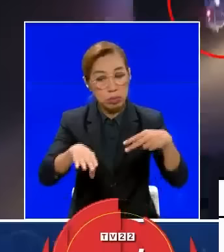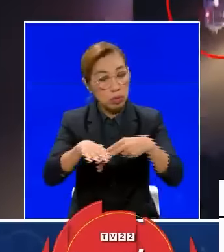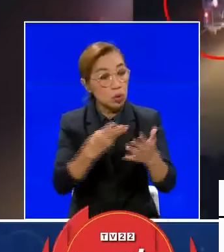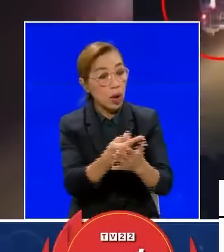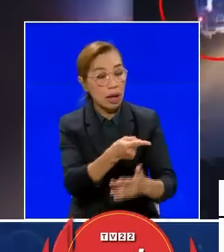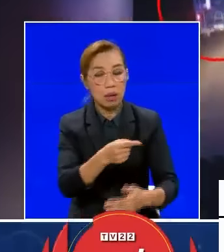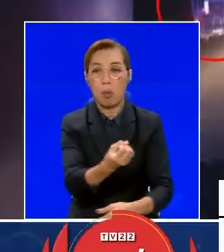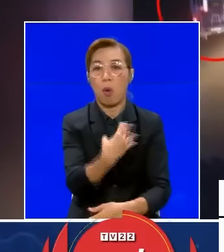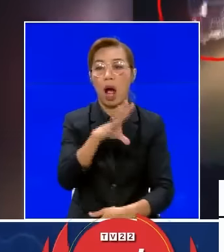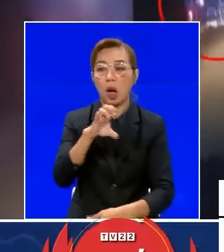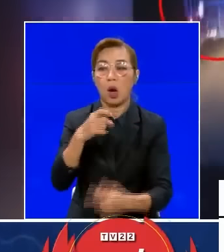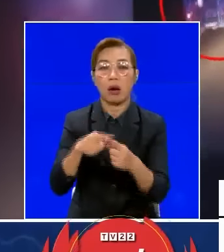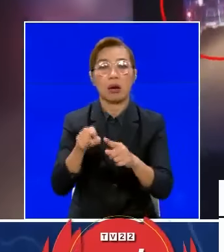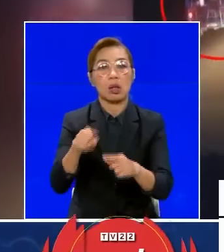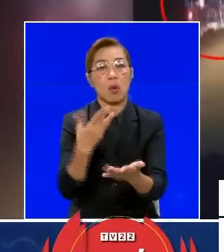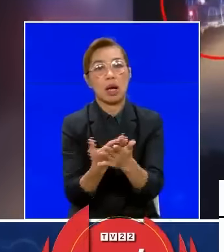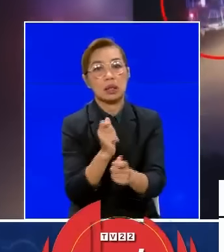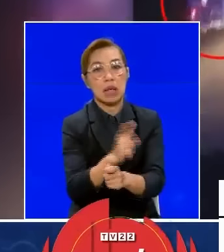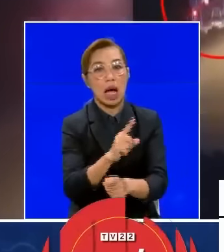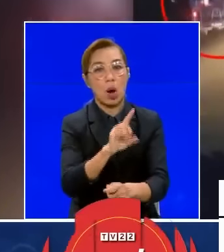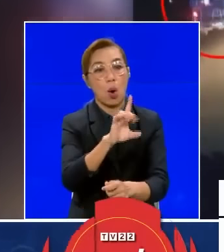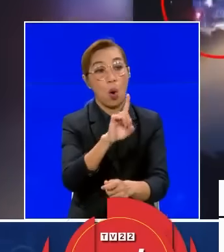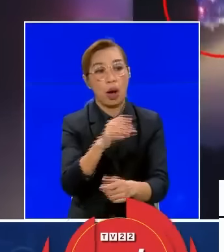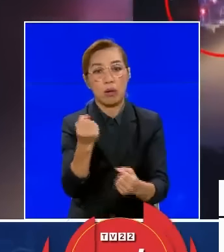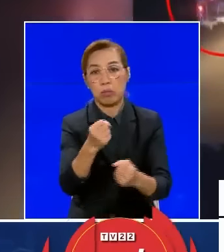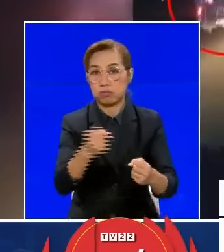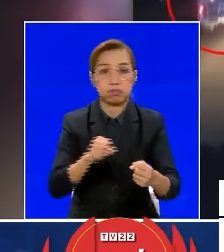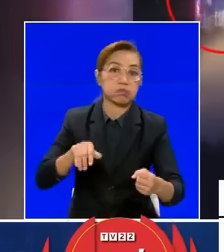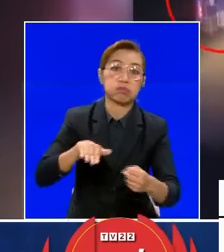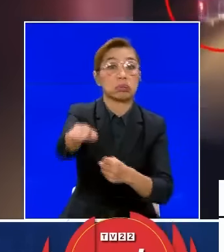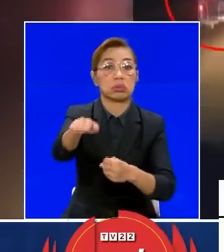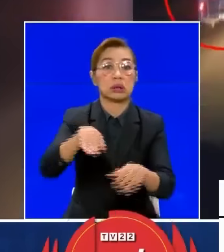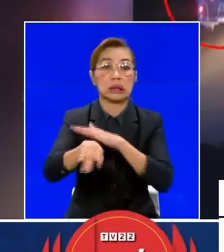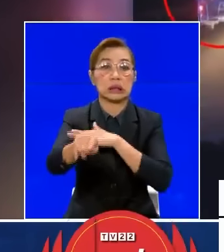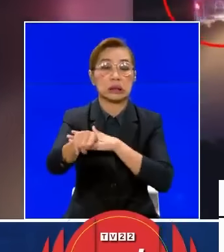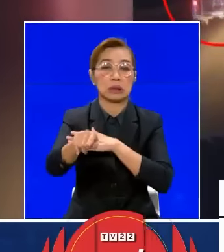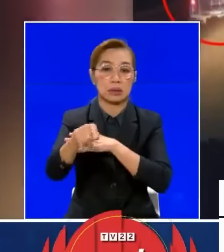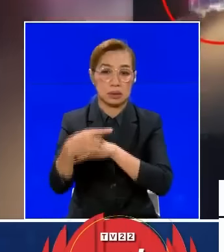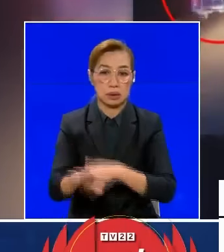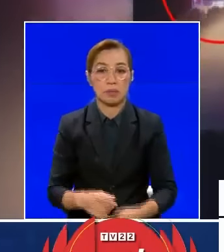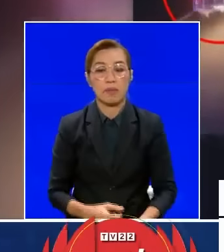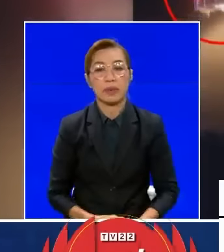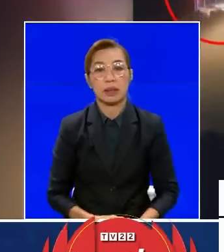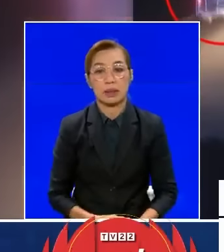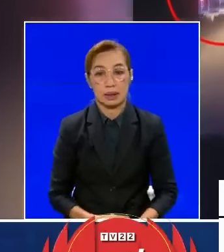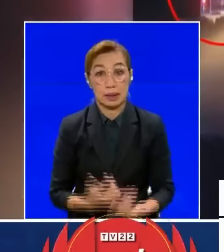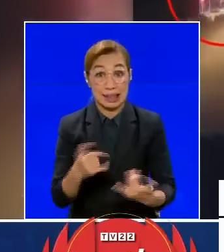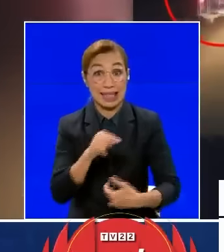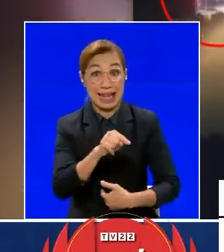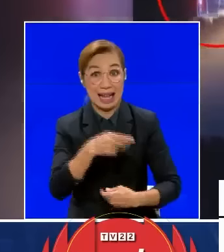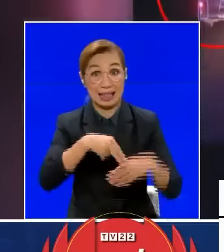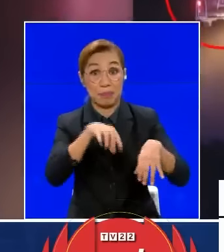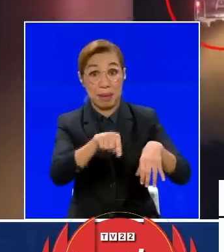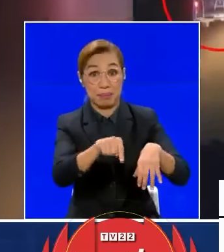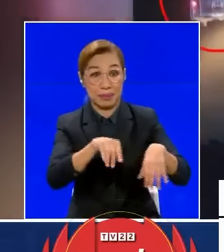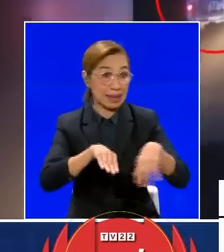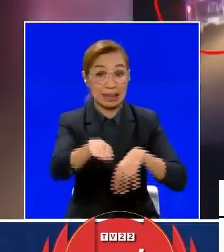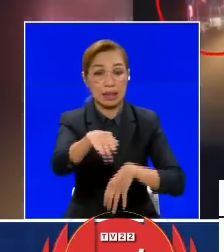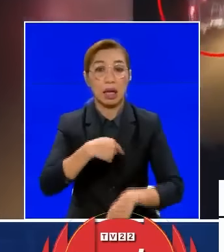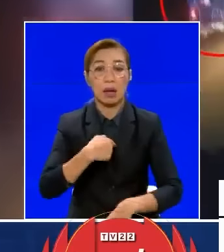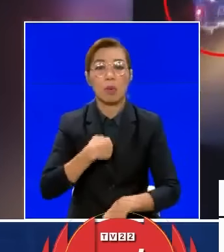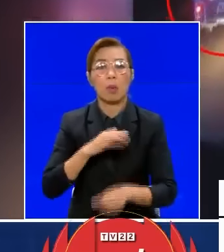จ่ายแค่100บาทแล้วเขาก็เร่งเครื่องออกมาเลย หนีออกมาเลย ใช่ครับเร่งเครื่องออกมาเลยตัวนี้นะที่เกิดเหตุแล้วผมก็เลยซึ่ง